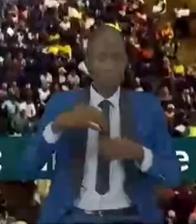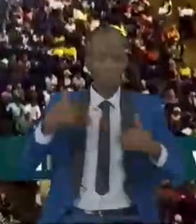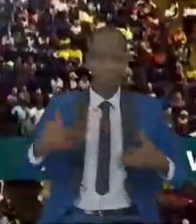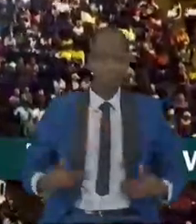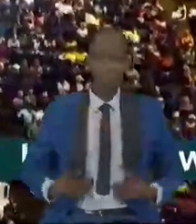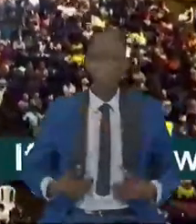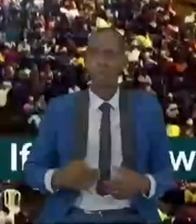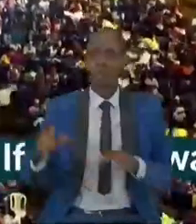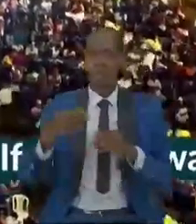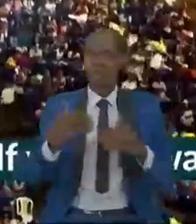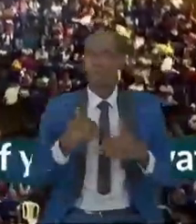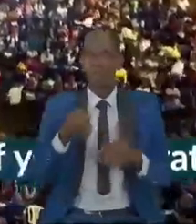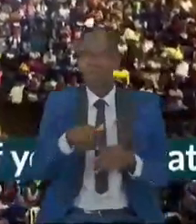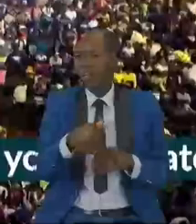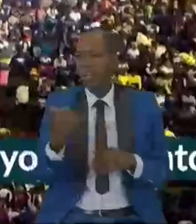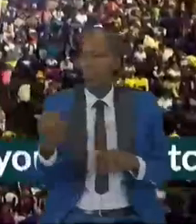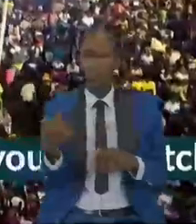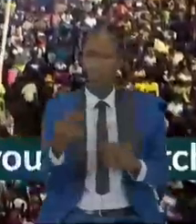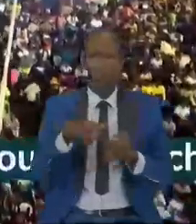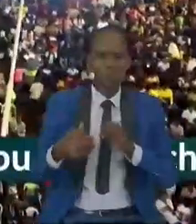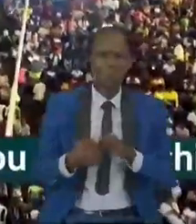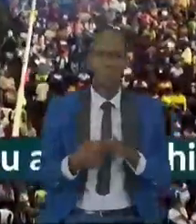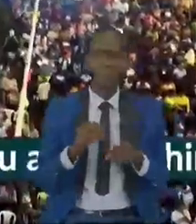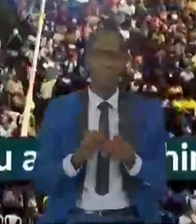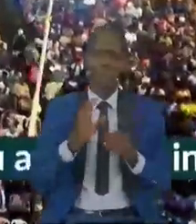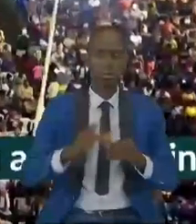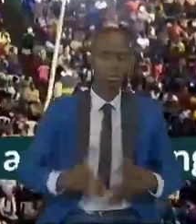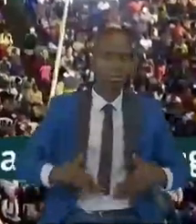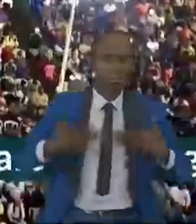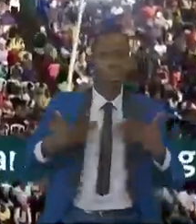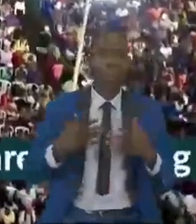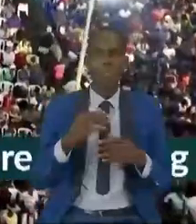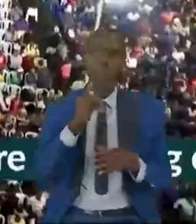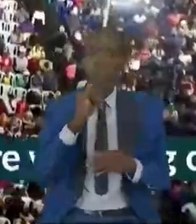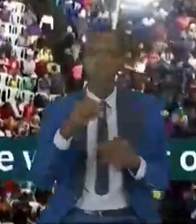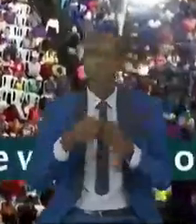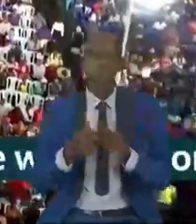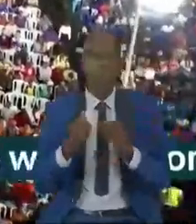Essayons de négliger personne, de ne dépasser personne.